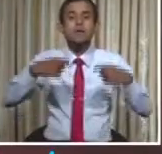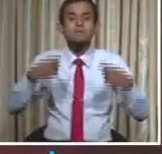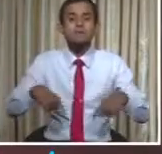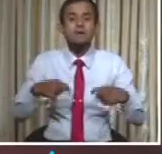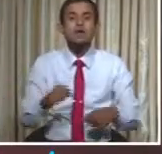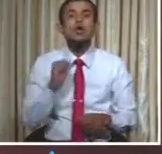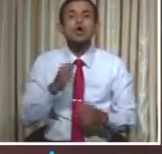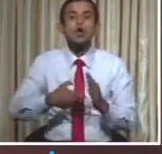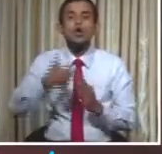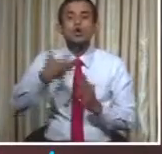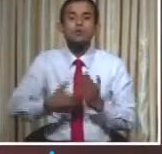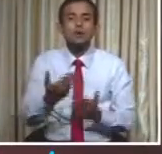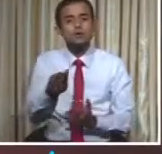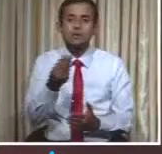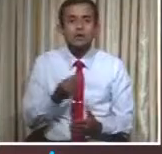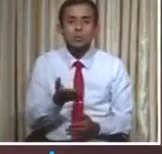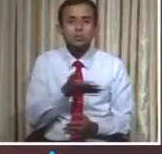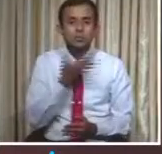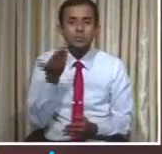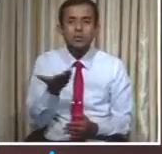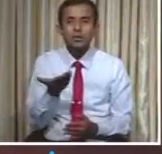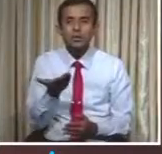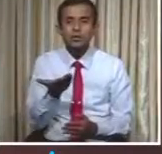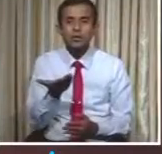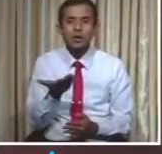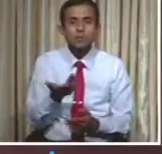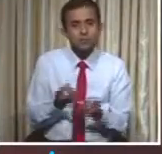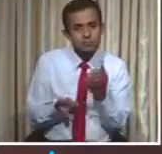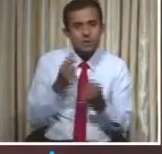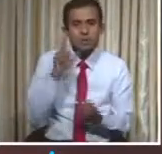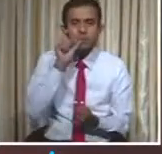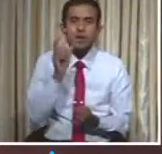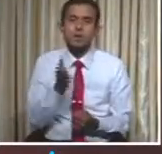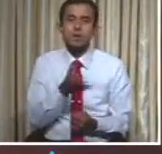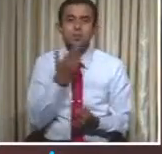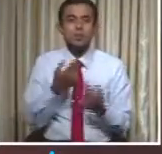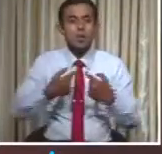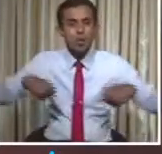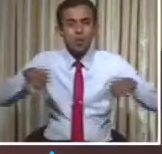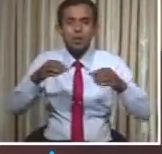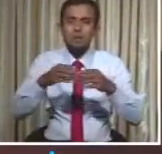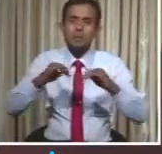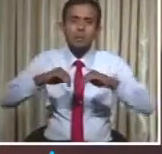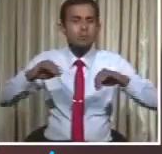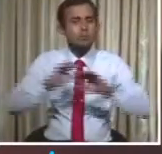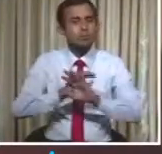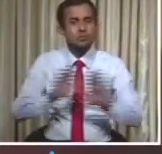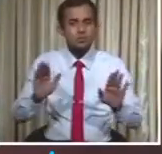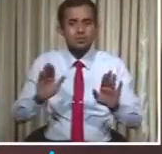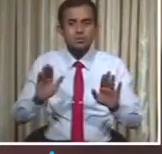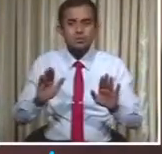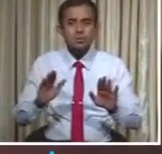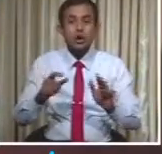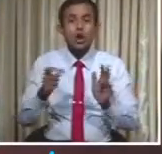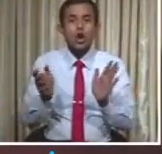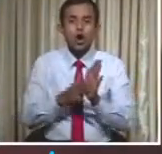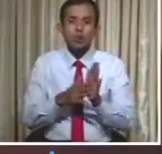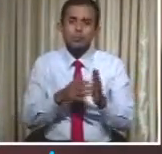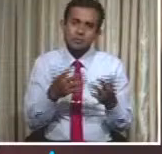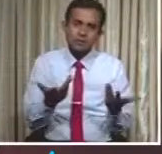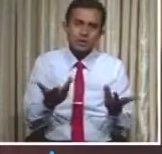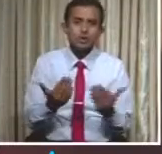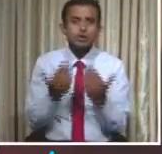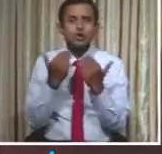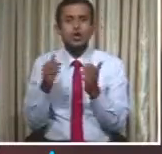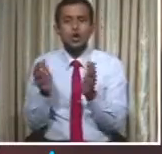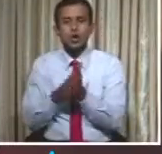විදිය වාර්තාවක් දෙන්න පුළුවන් නම් අපිට ඒ ගැන සමාලෝචනයක් කරන්න පුළුවන්. අපි සියලු දෙනාට පක්ෂභේදයෙන් තොරව මම කියන්නේ කාර්ක සභාවකට හරි උපදේශක